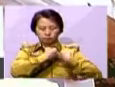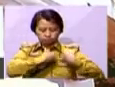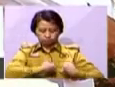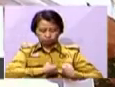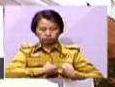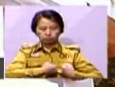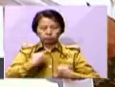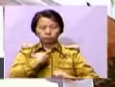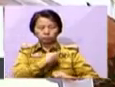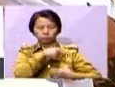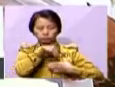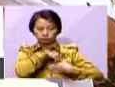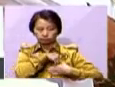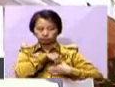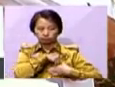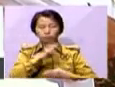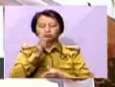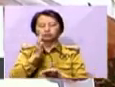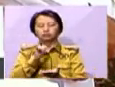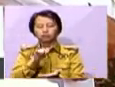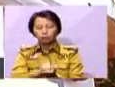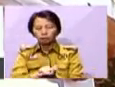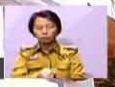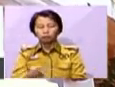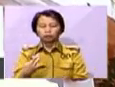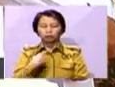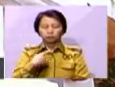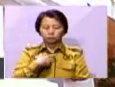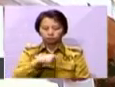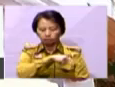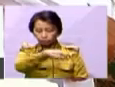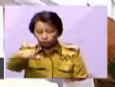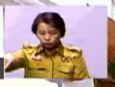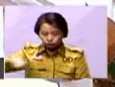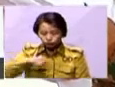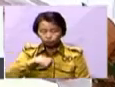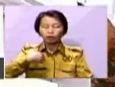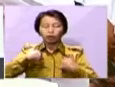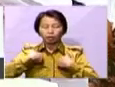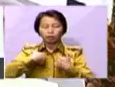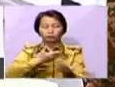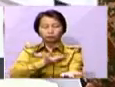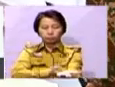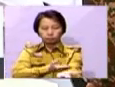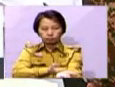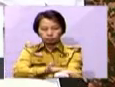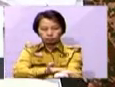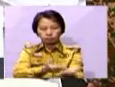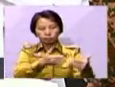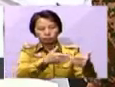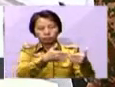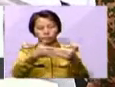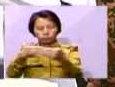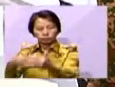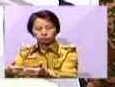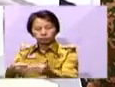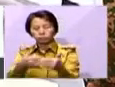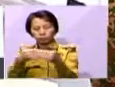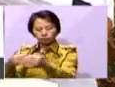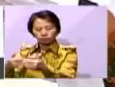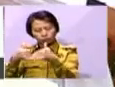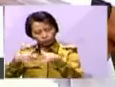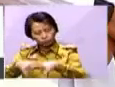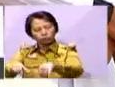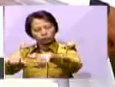kita bahawa kita adalah generasi penyambung,